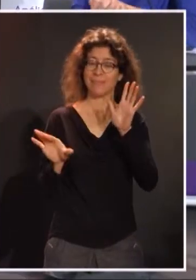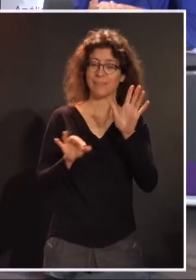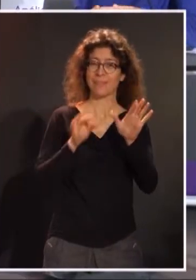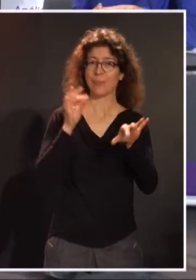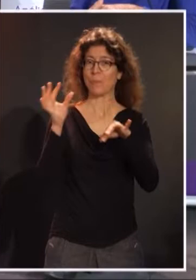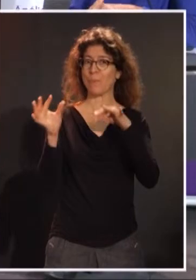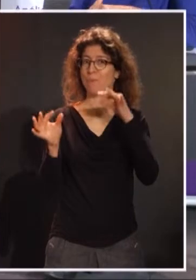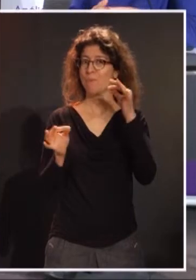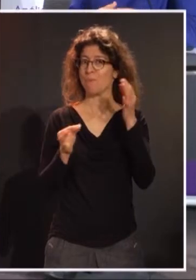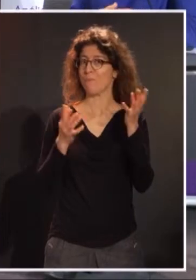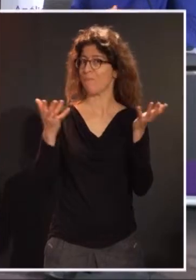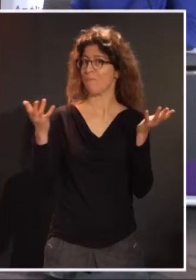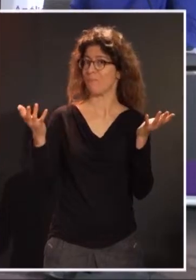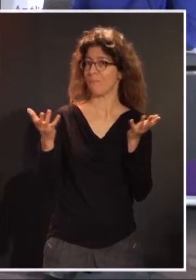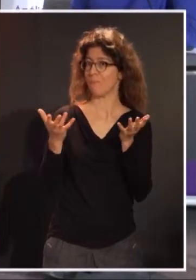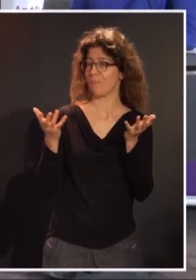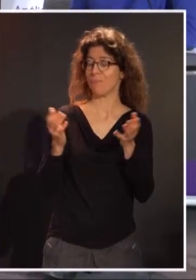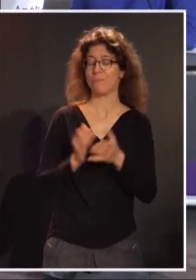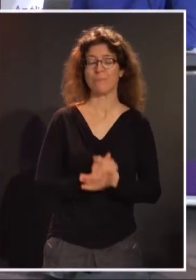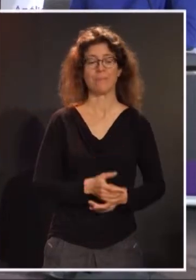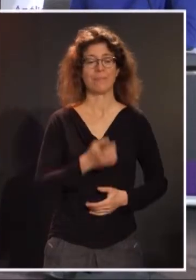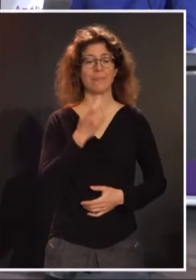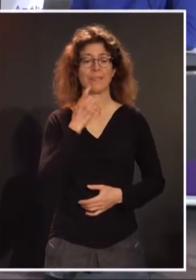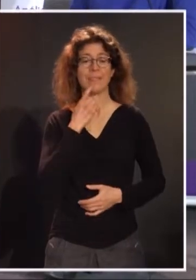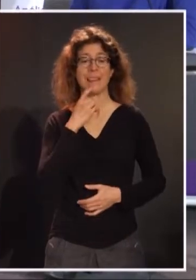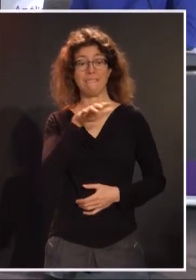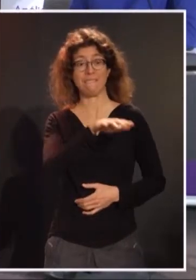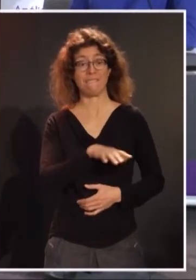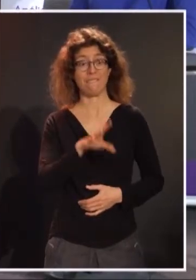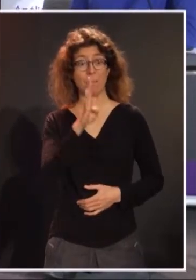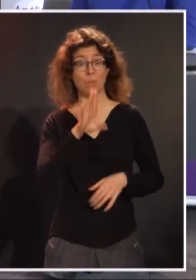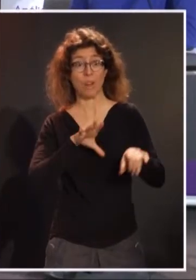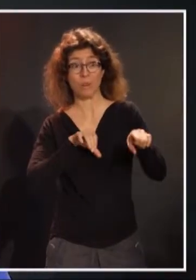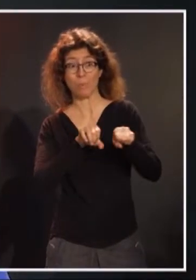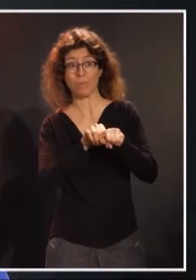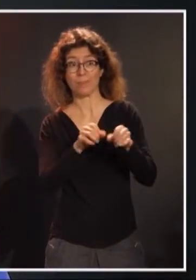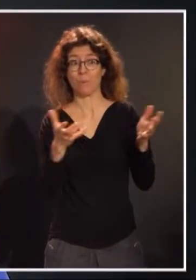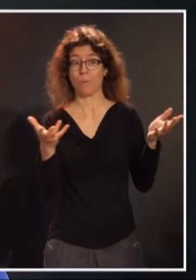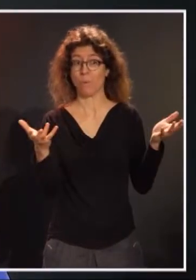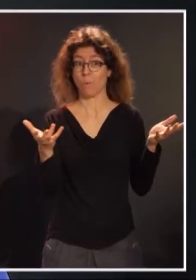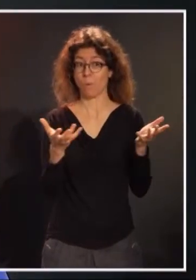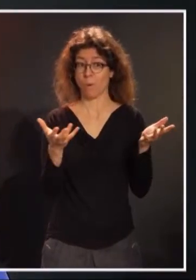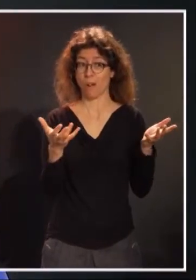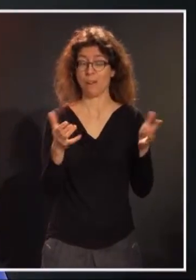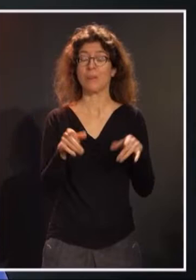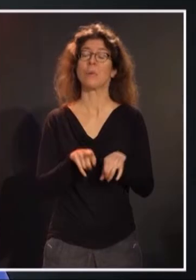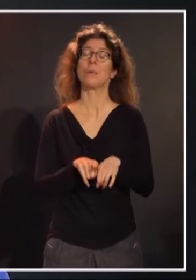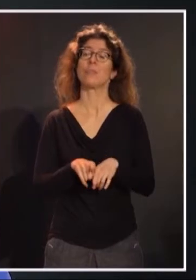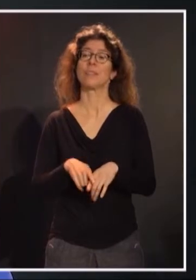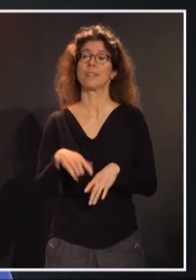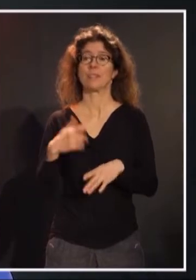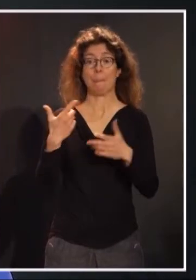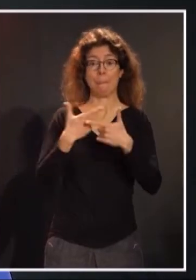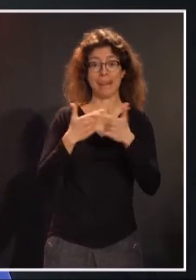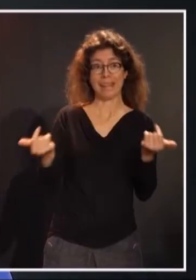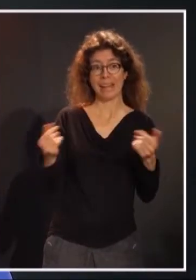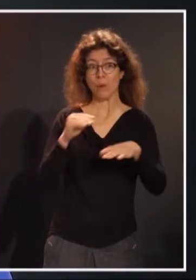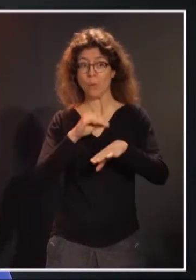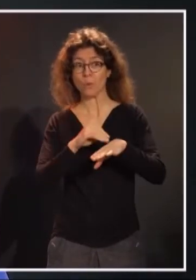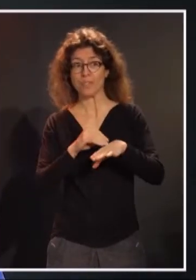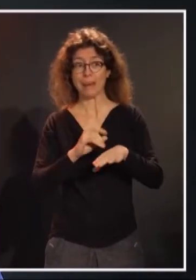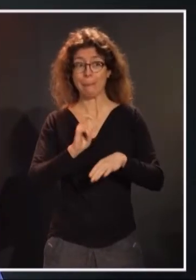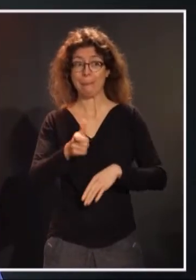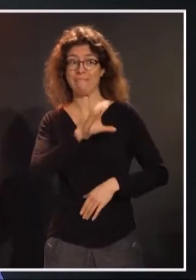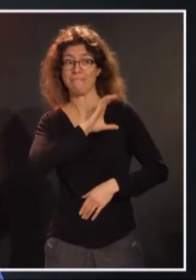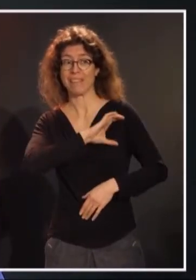la démarche qui consiste à évaluer les besoins de compensation et la démarche de préconisation et d'essai de matériel. Donc, certaines